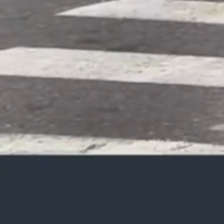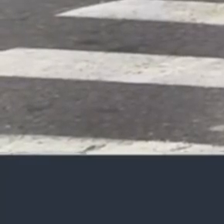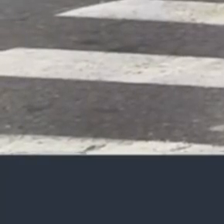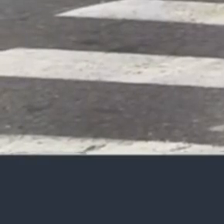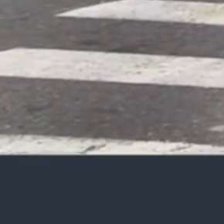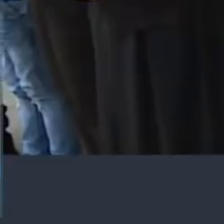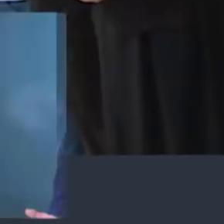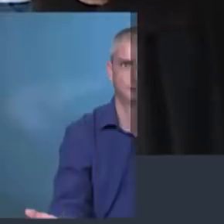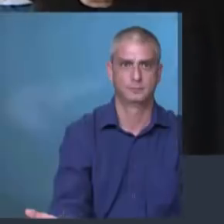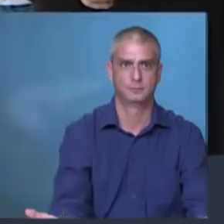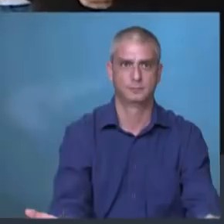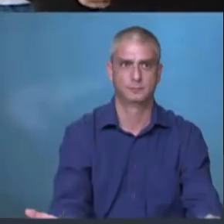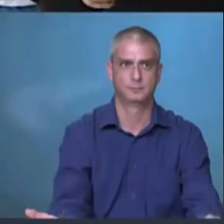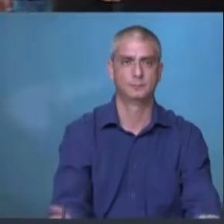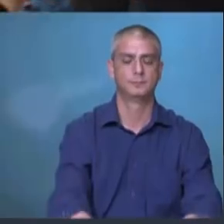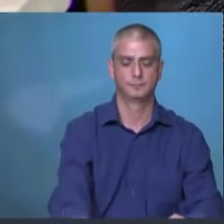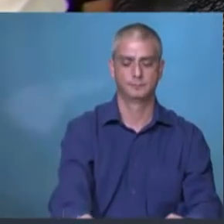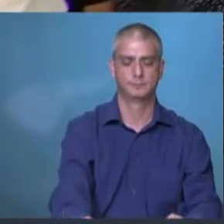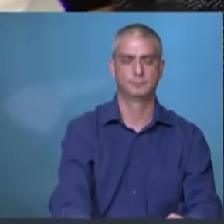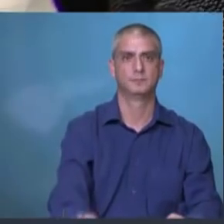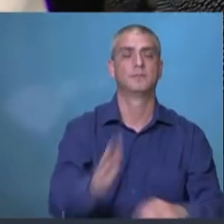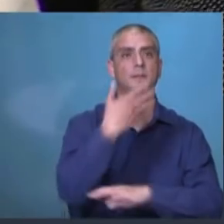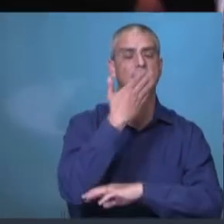מדינת ישראל התייחדה היום עם חלליה,